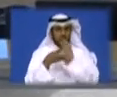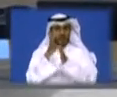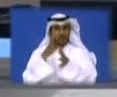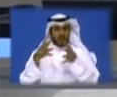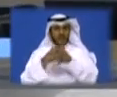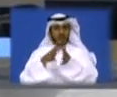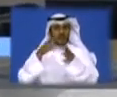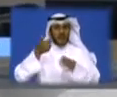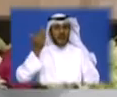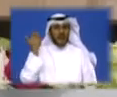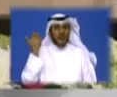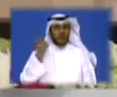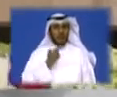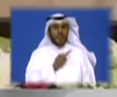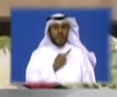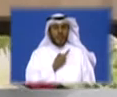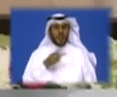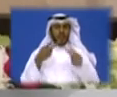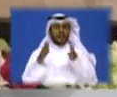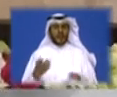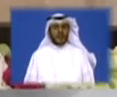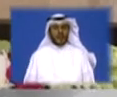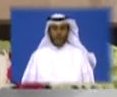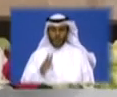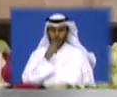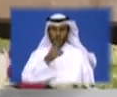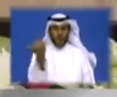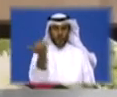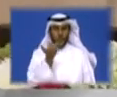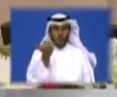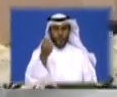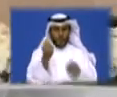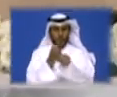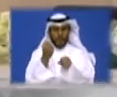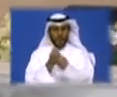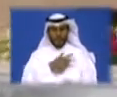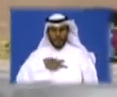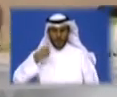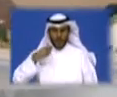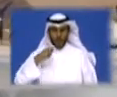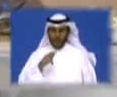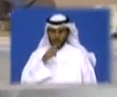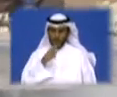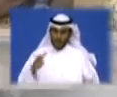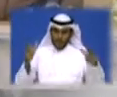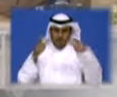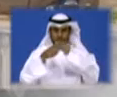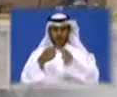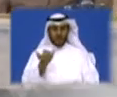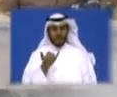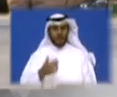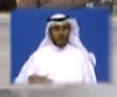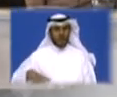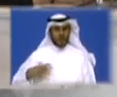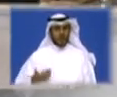الأمة يوم الثلاثاء الماضي، أكد مجلس الوزراء على أهمية ما تضمنه النطق السامي والخطاب الأميري